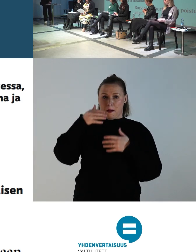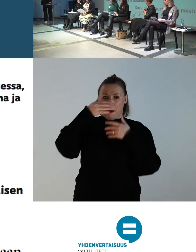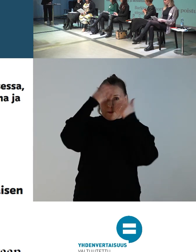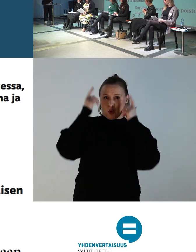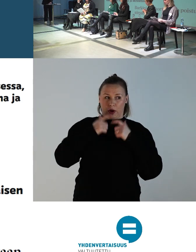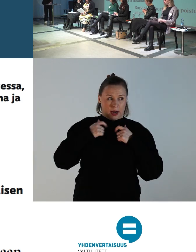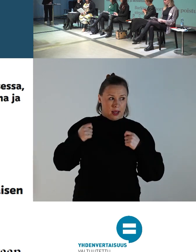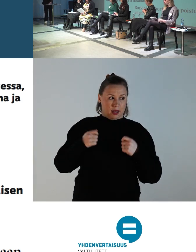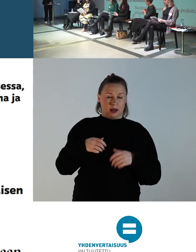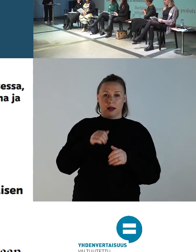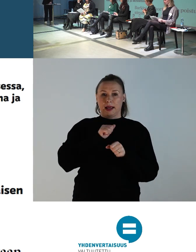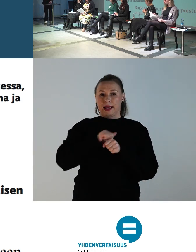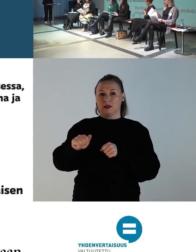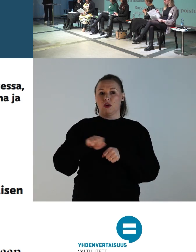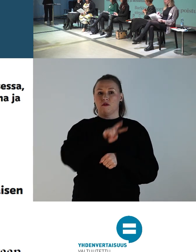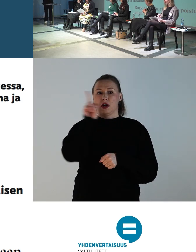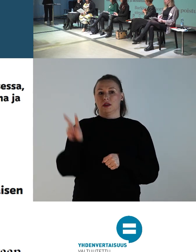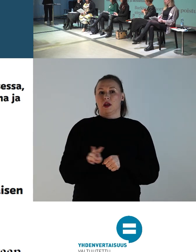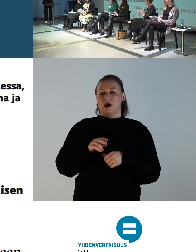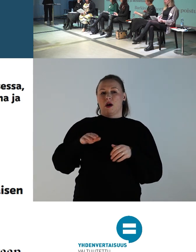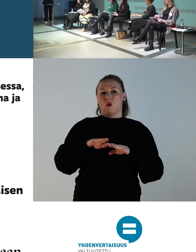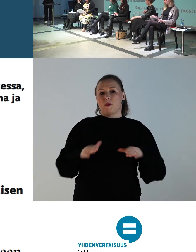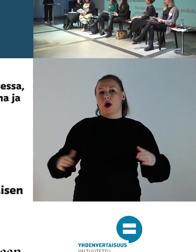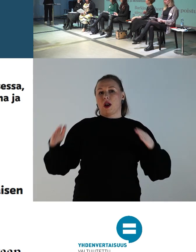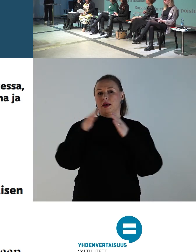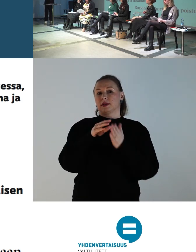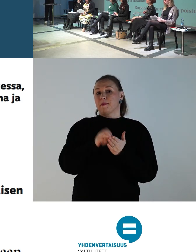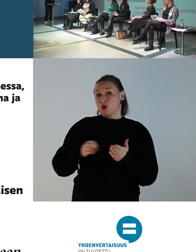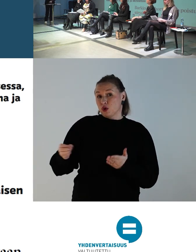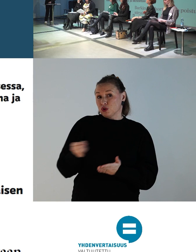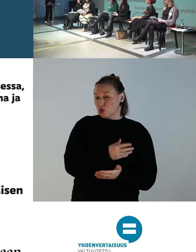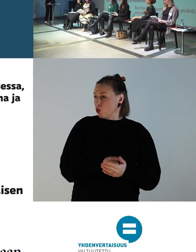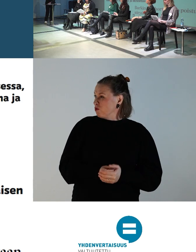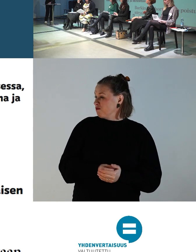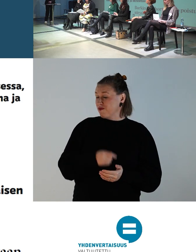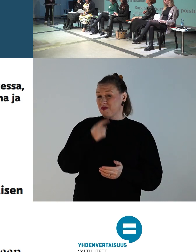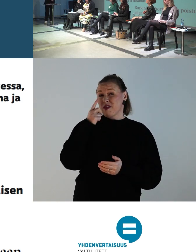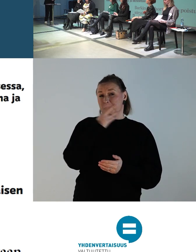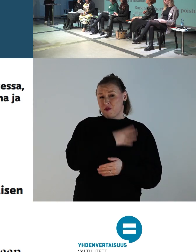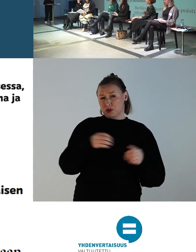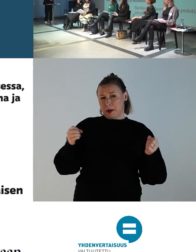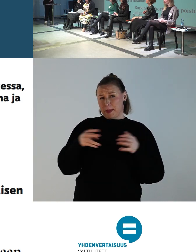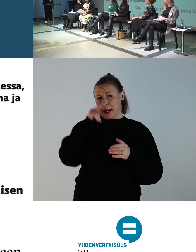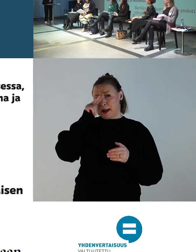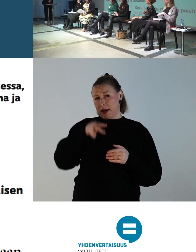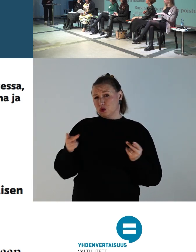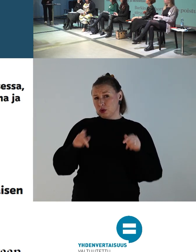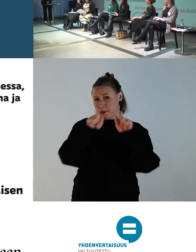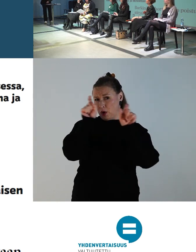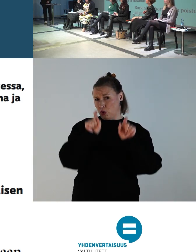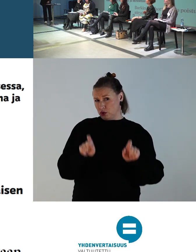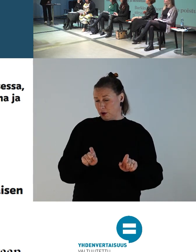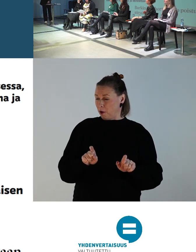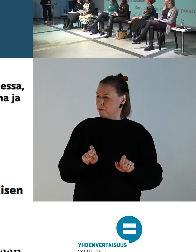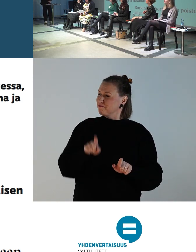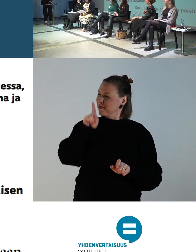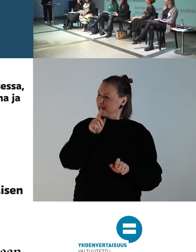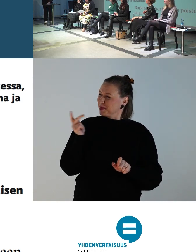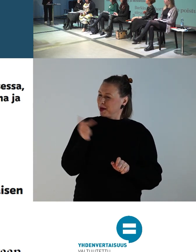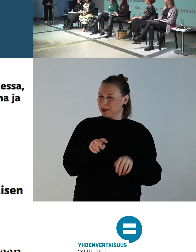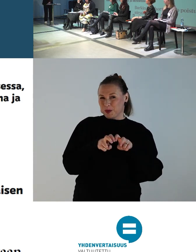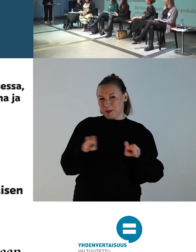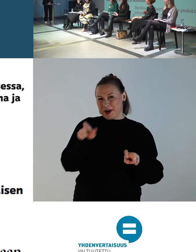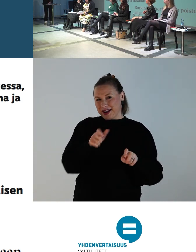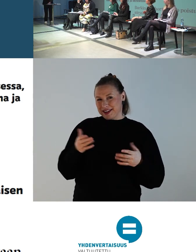uimahalleista. Eli nämä on mediasta viime vuosina poimittuja otsikoita, ja ensimmäinen kysymys panelisteille kuuluu,